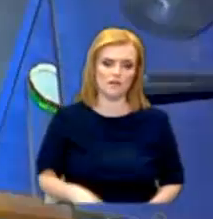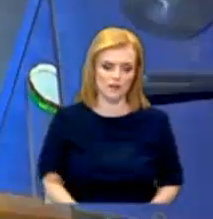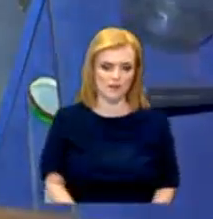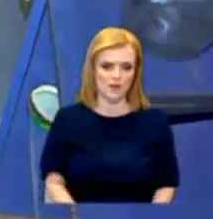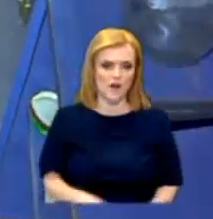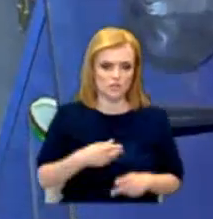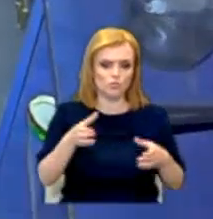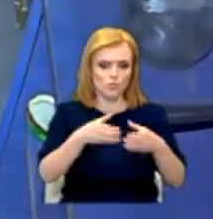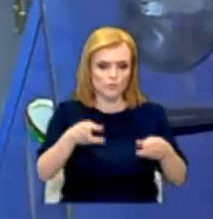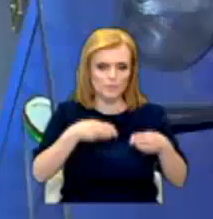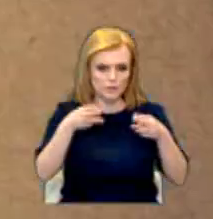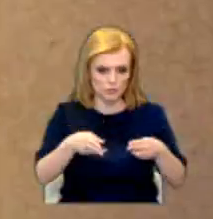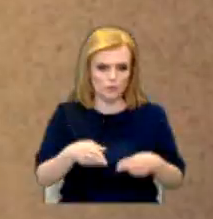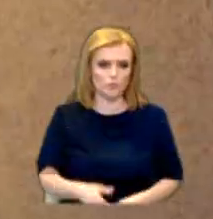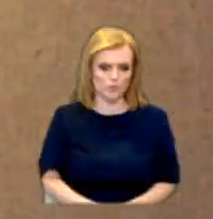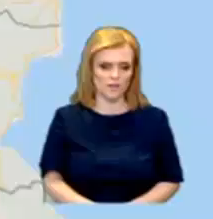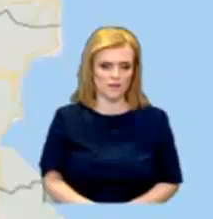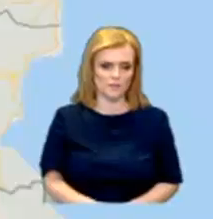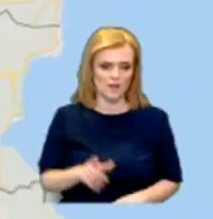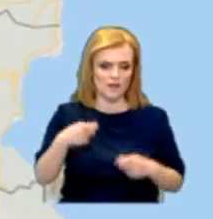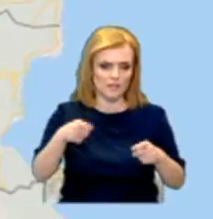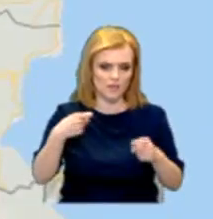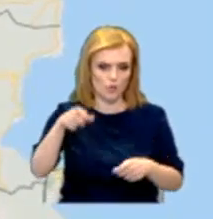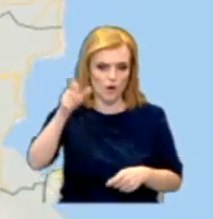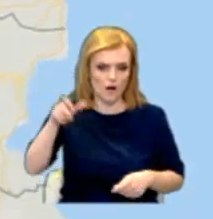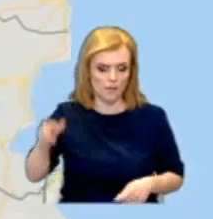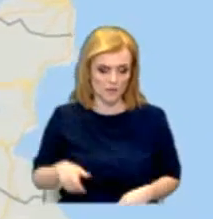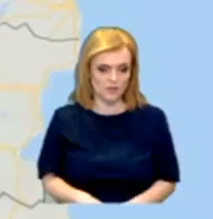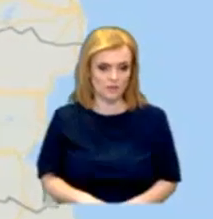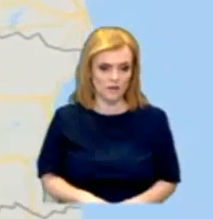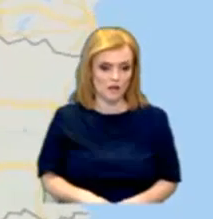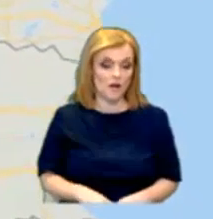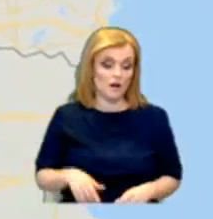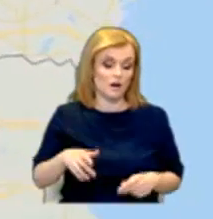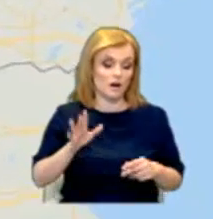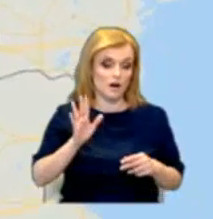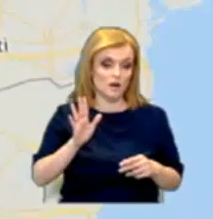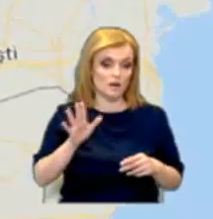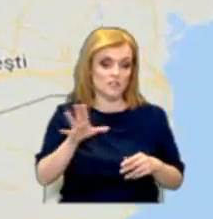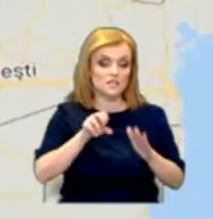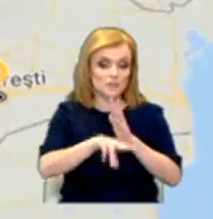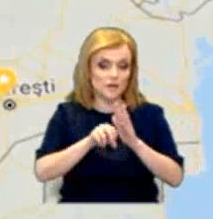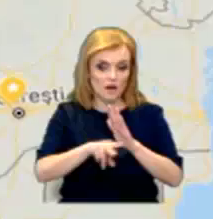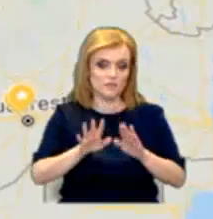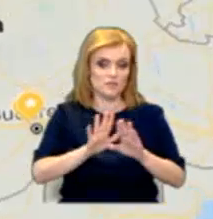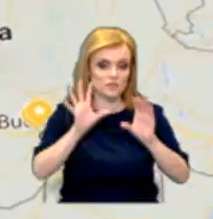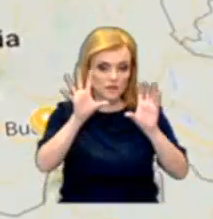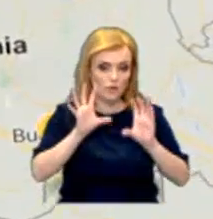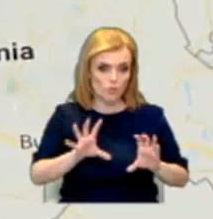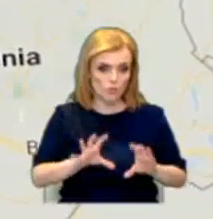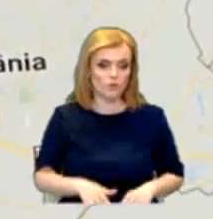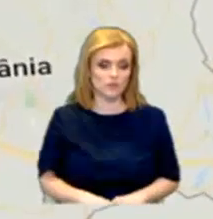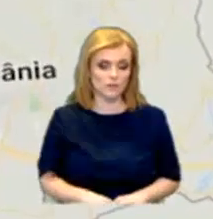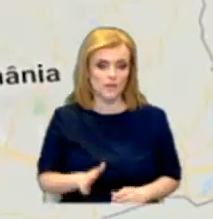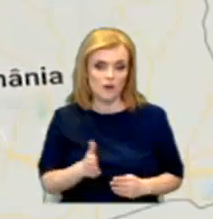m.in. Niemcy, Francję czy Wielką Brytanię. Potrivit autorităților poloneze, traficanții de migranți ilegali luau vietnamezi în România,